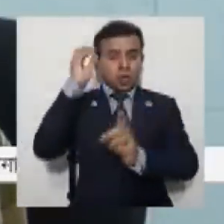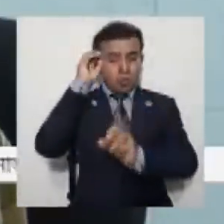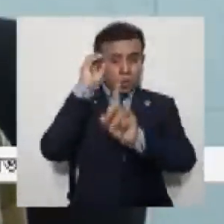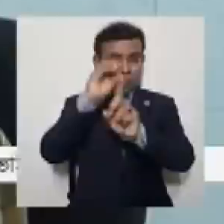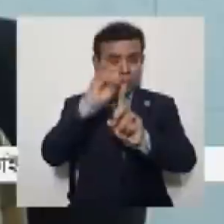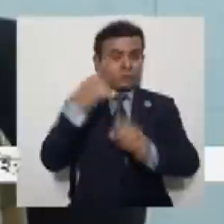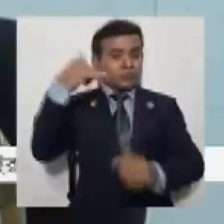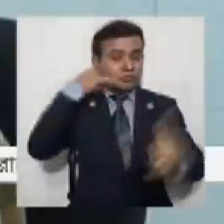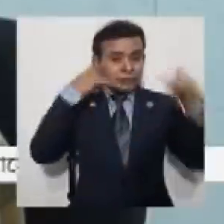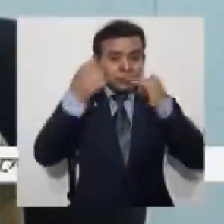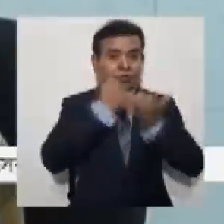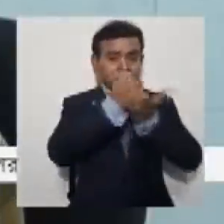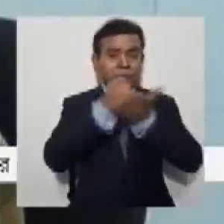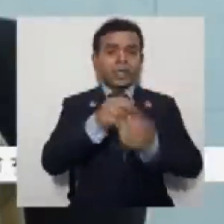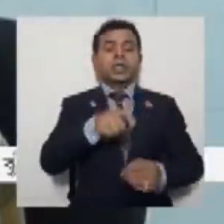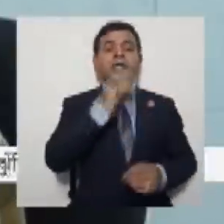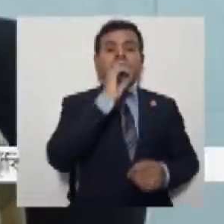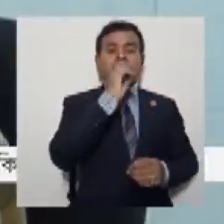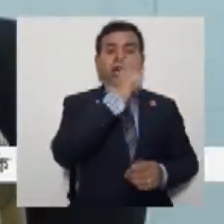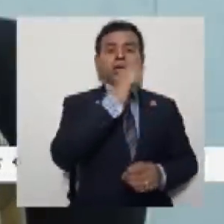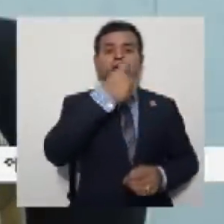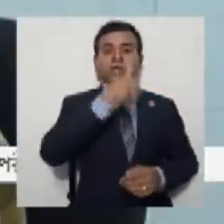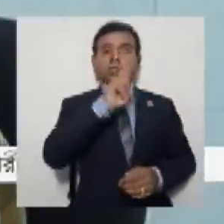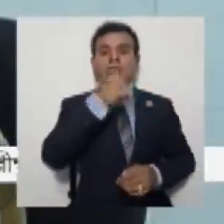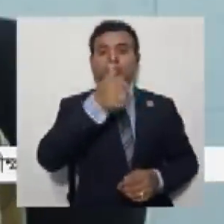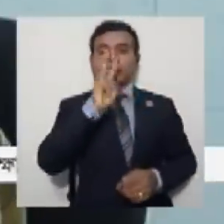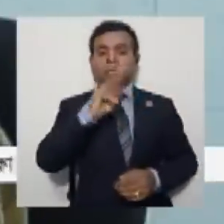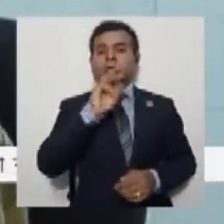1-6263-333 এবং IDCR এর যে হটলাইন গুলো আছে